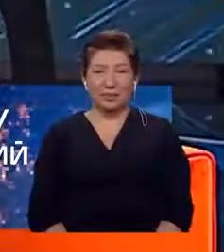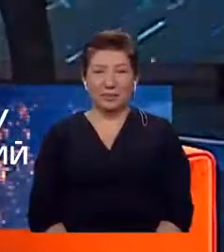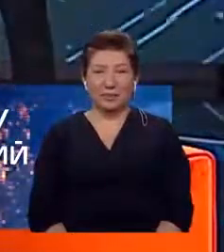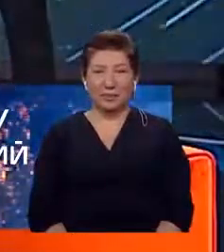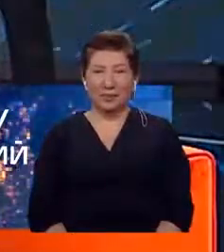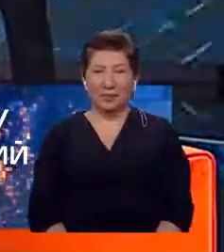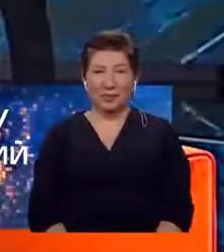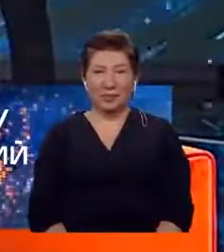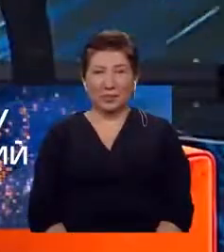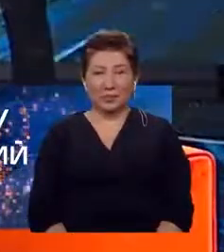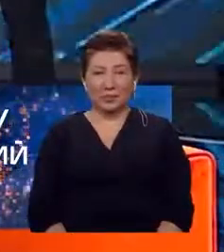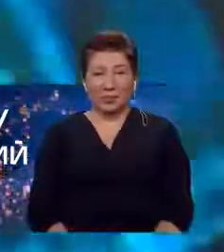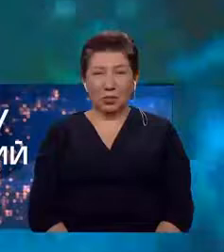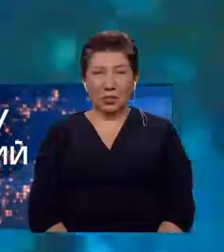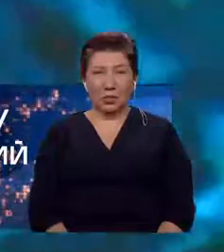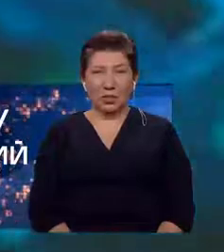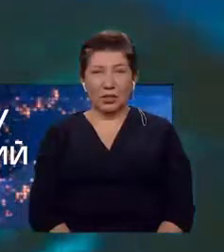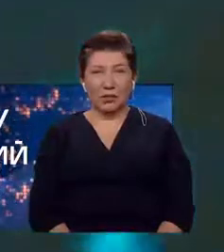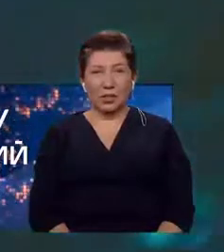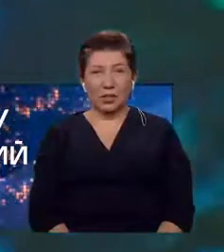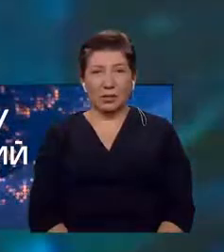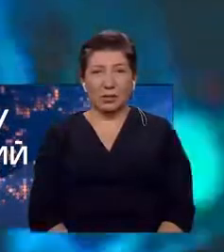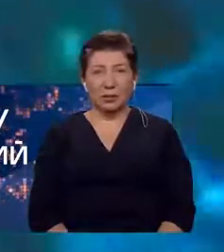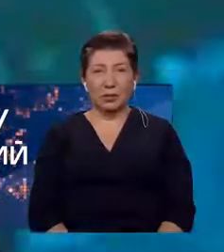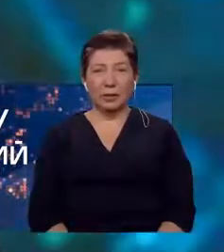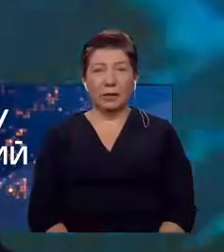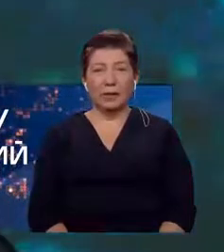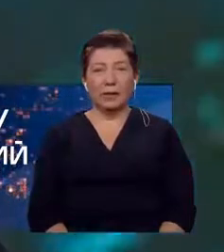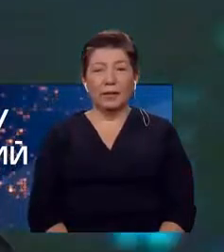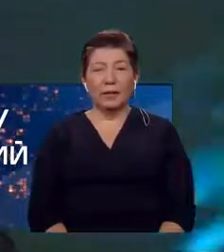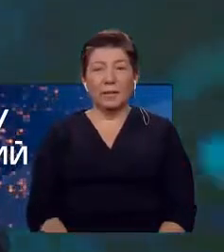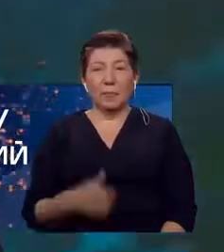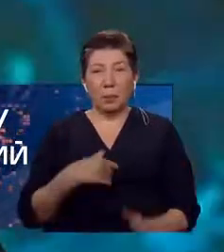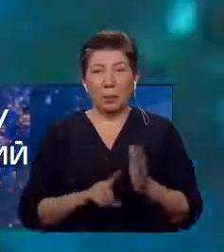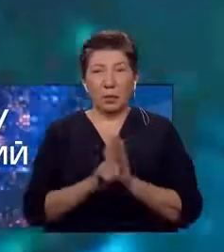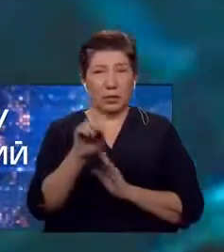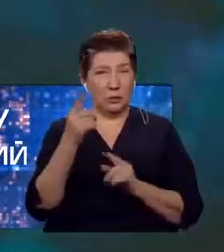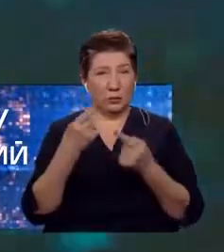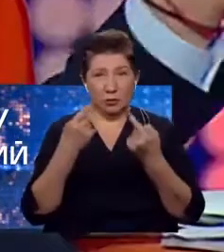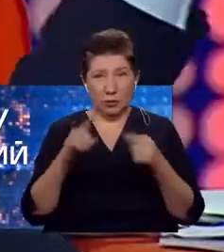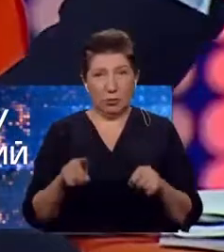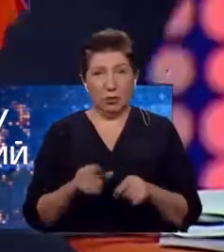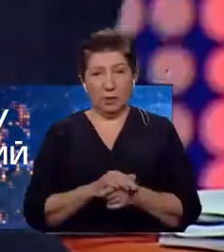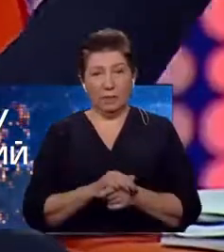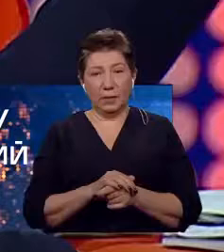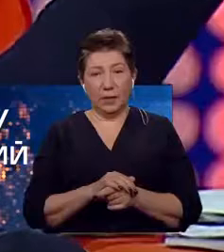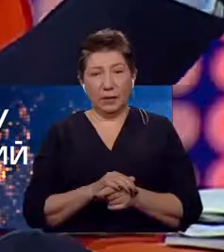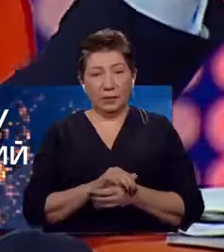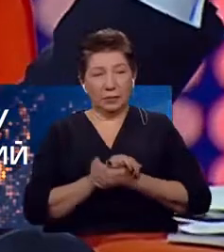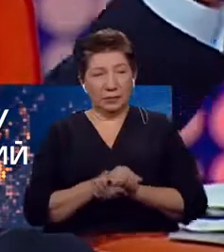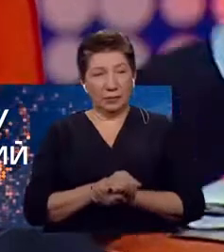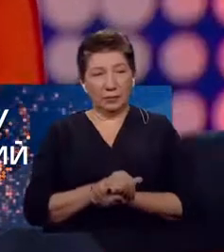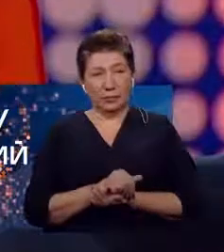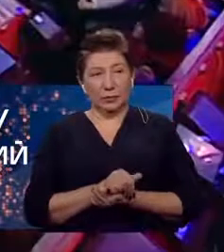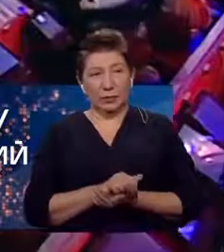українцям, пенсіонерам? Будь ласка. Тоді давайте ми, щоб почнемо з другого питання. Чи можна не так, як було, а чітко? Раз, два, давайте три. Я